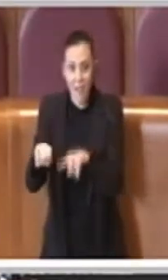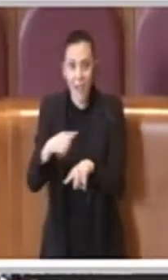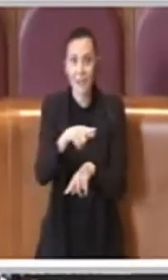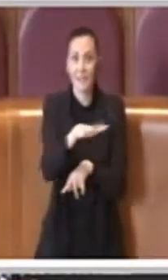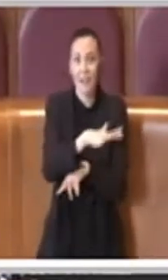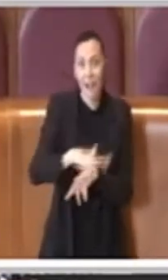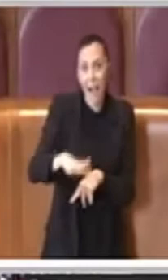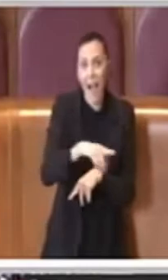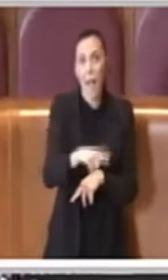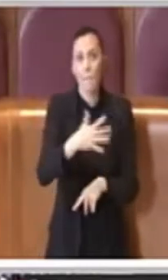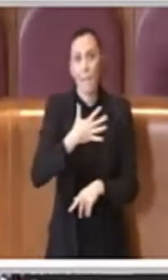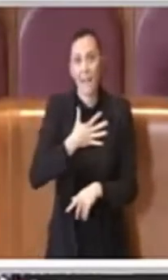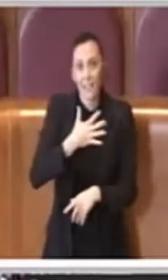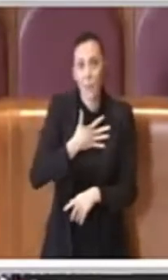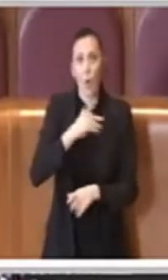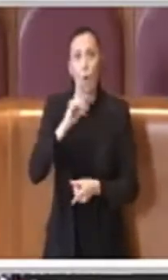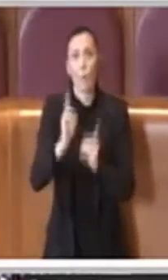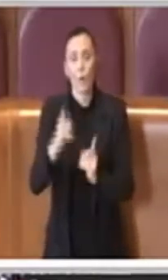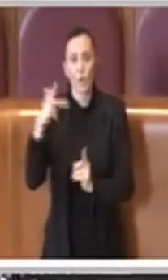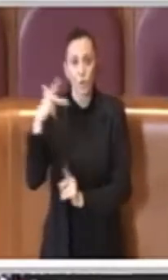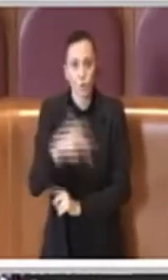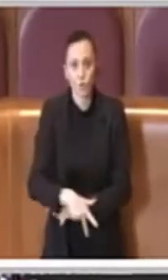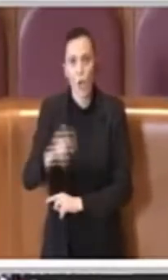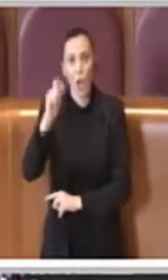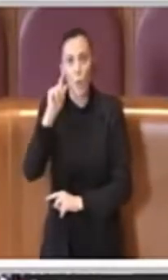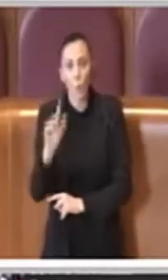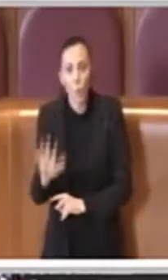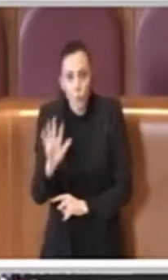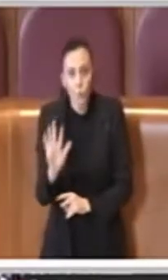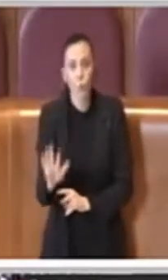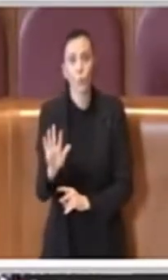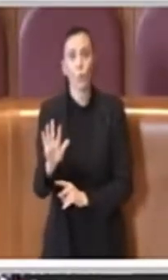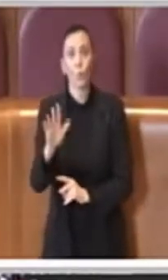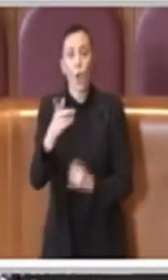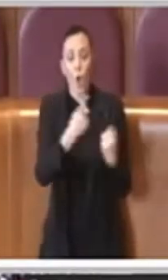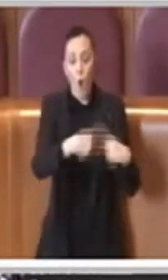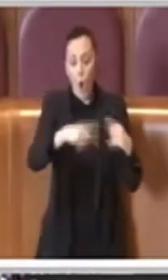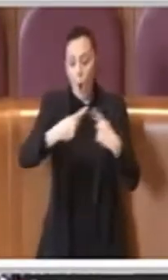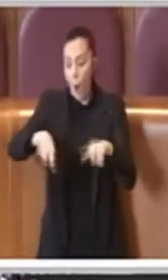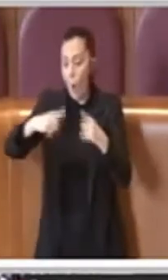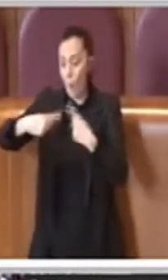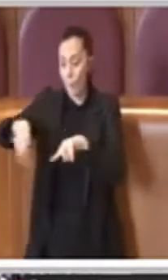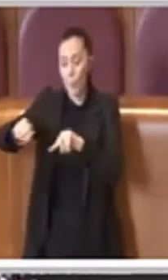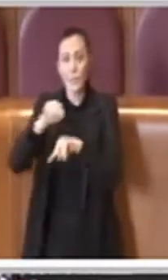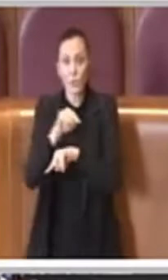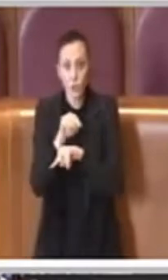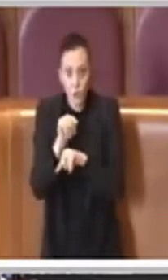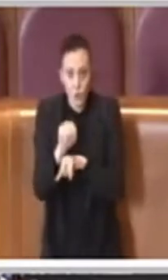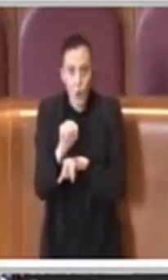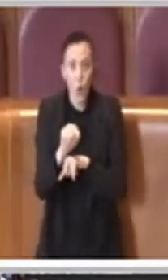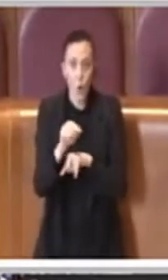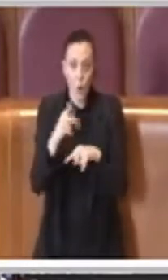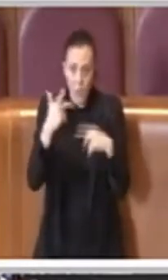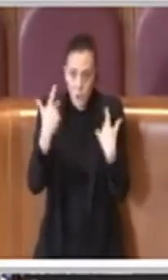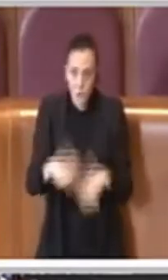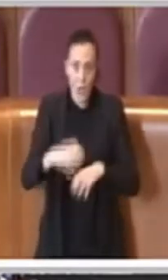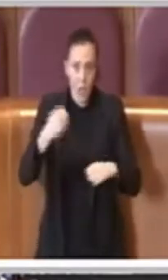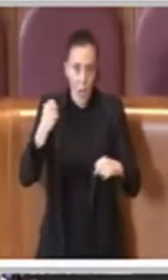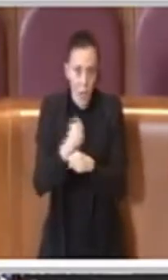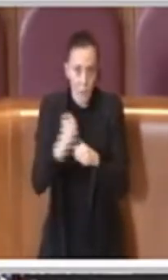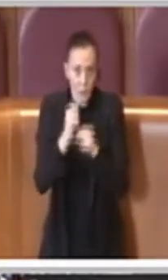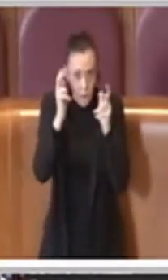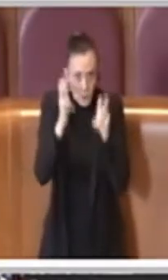da patrimonio, politiche sociali, cultura, su cui le commissioni si sono spese parecchio e